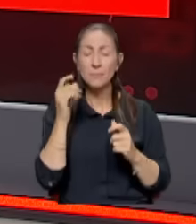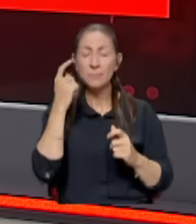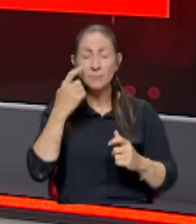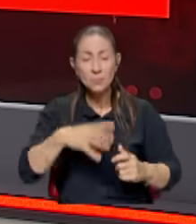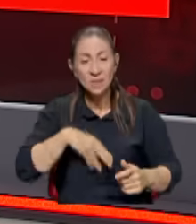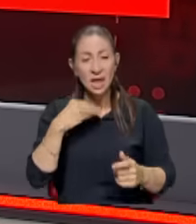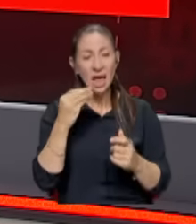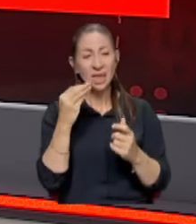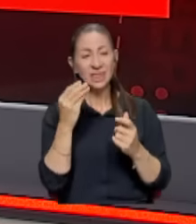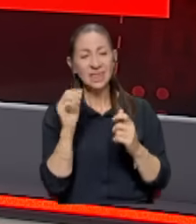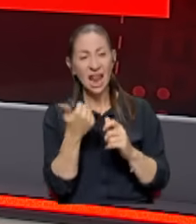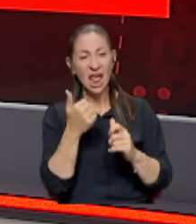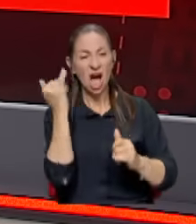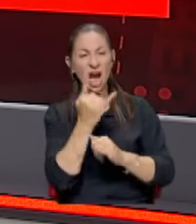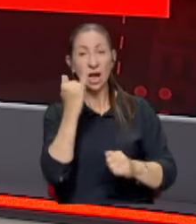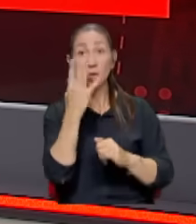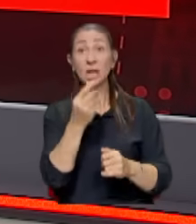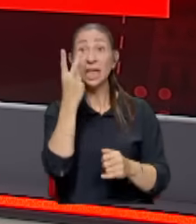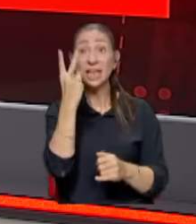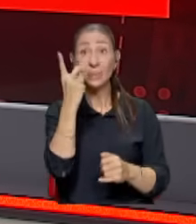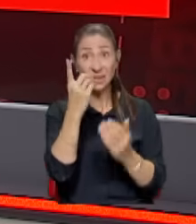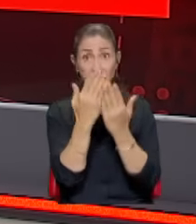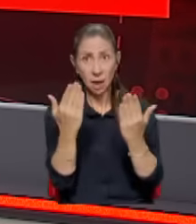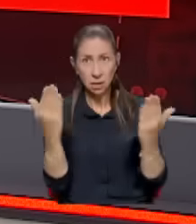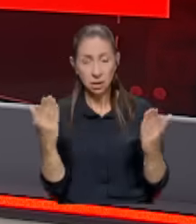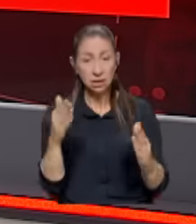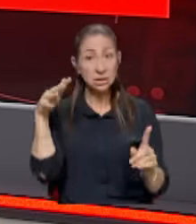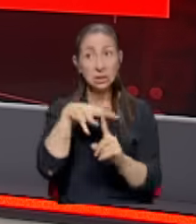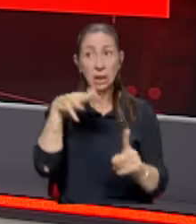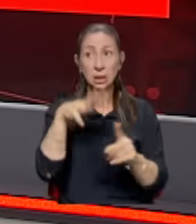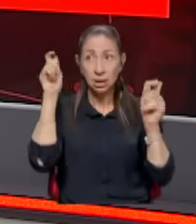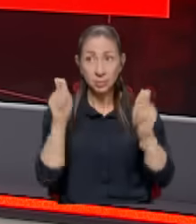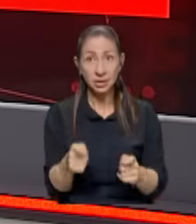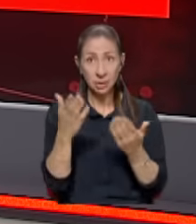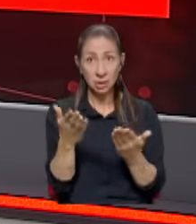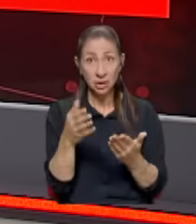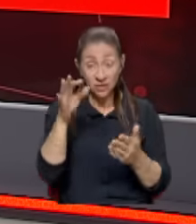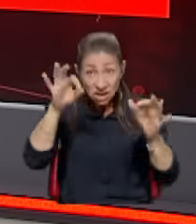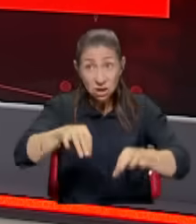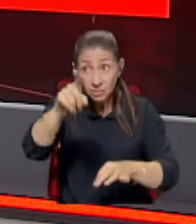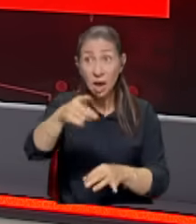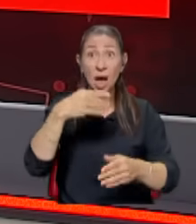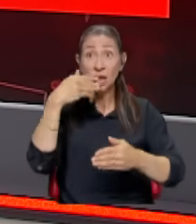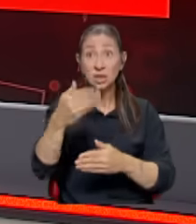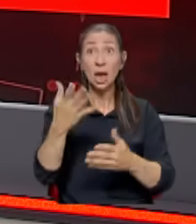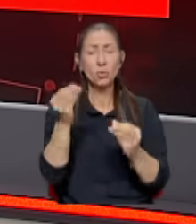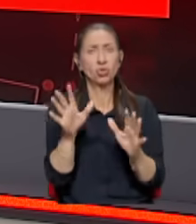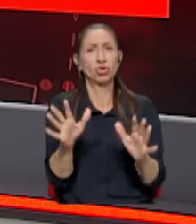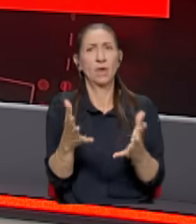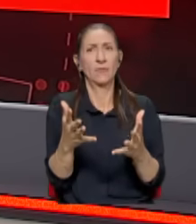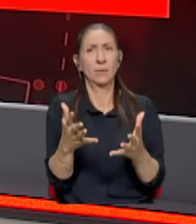değerlere hakaret içerdiği iddiasıyla iki kere bir sergiye yani saldırı girişiminde bulunuldu. Ve şimdi aktaracağım da en